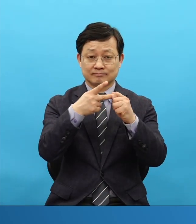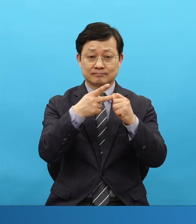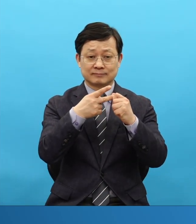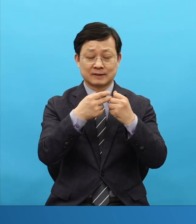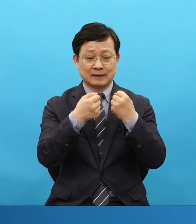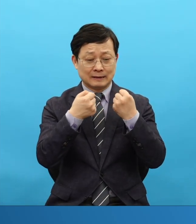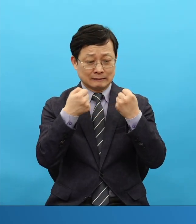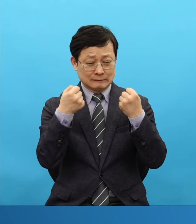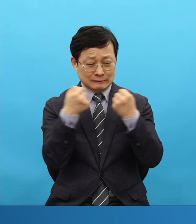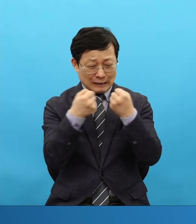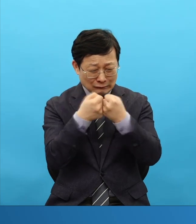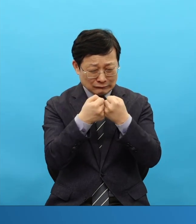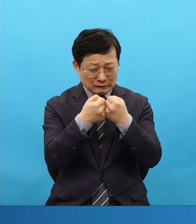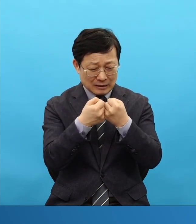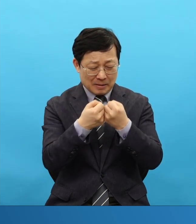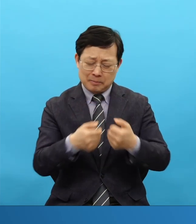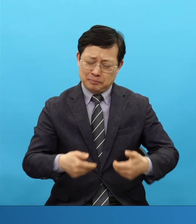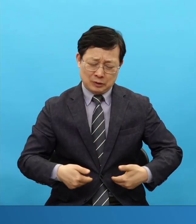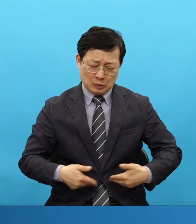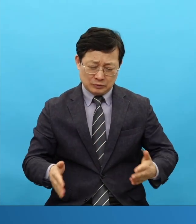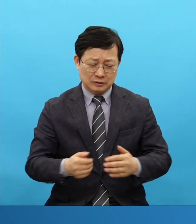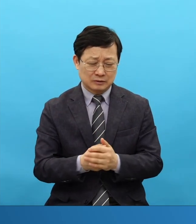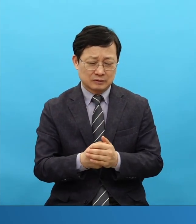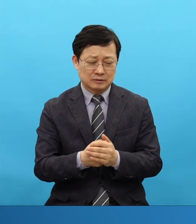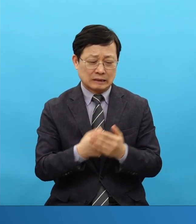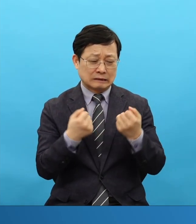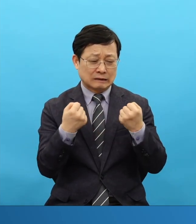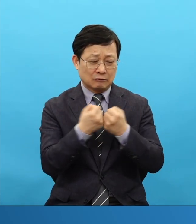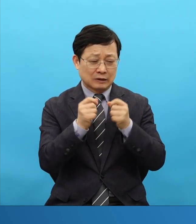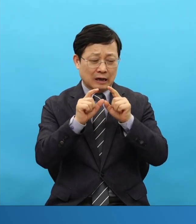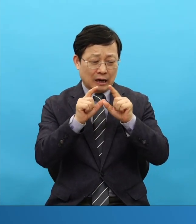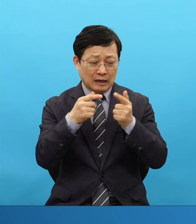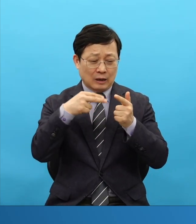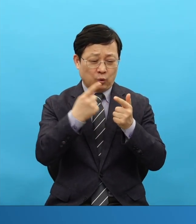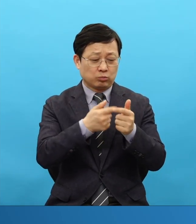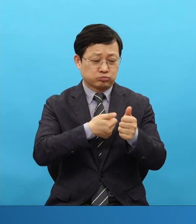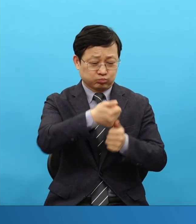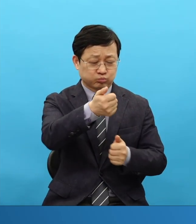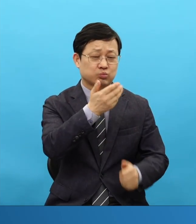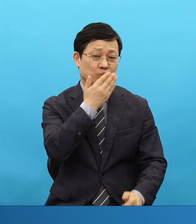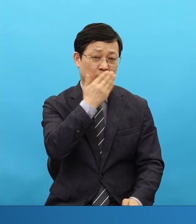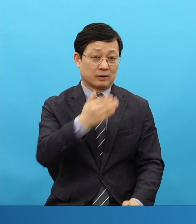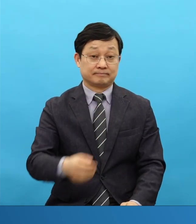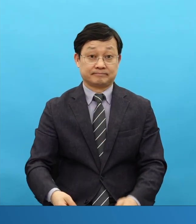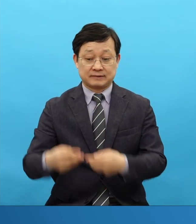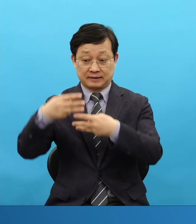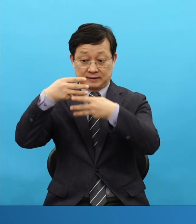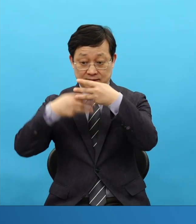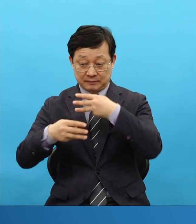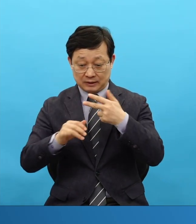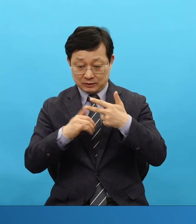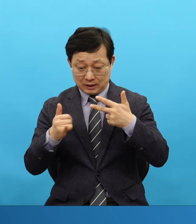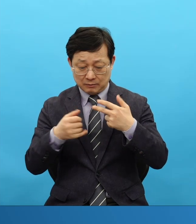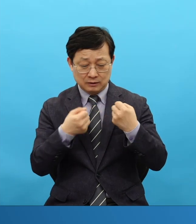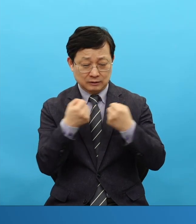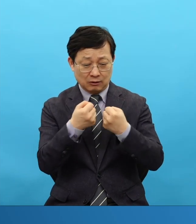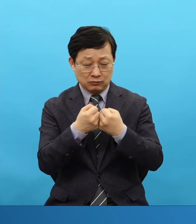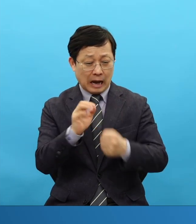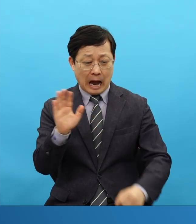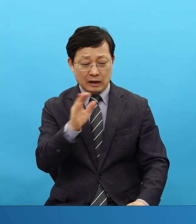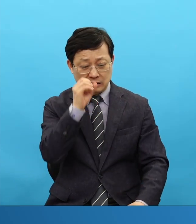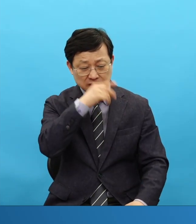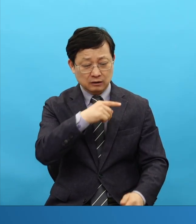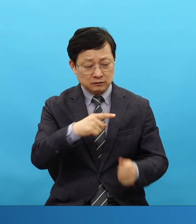싸우지 않고 이깁니다. And you'll win without fighting. 렘트 7명이 다 특징이 안 싸우고 이겼다니까요. Characteristic of the seven remnants, they